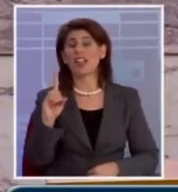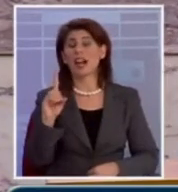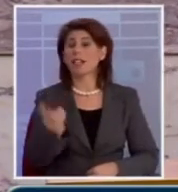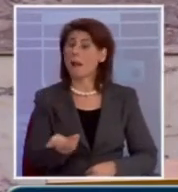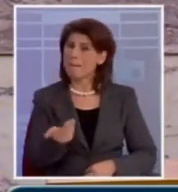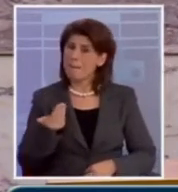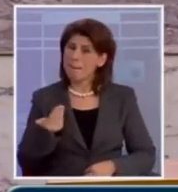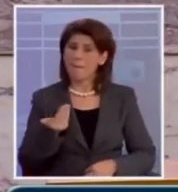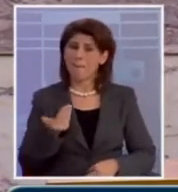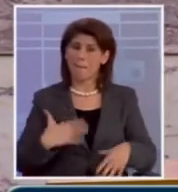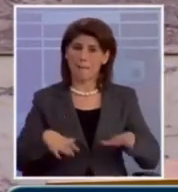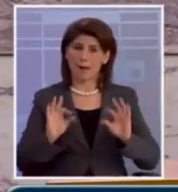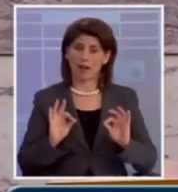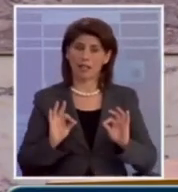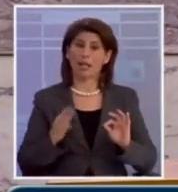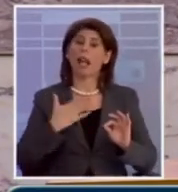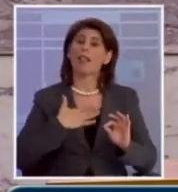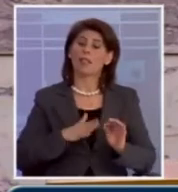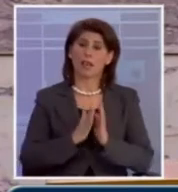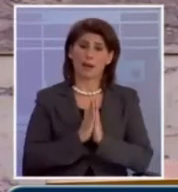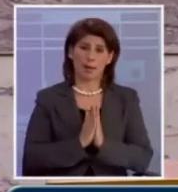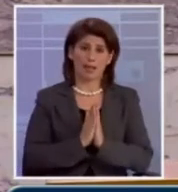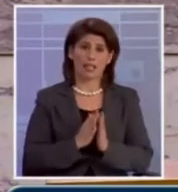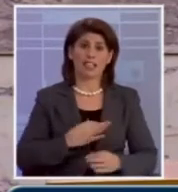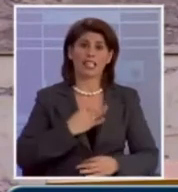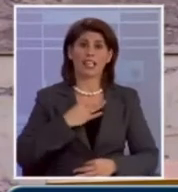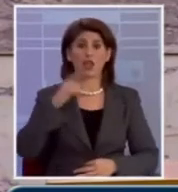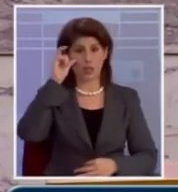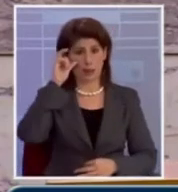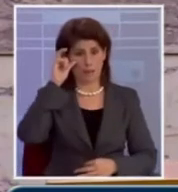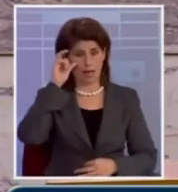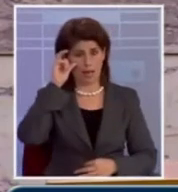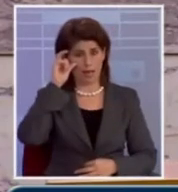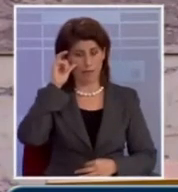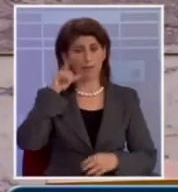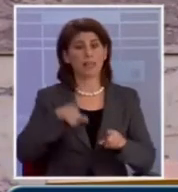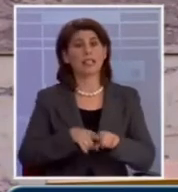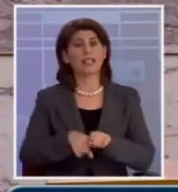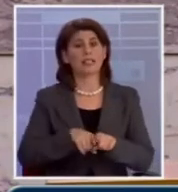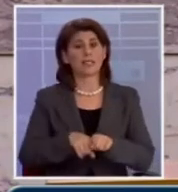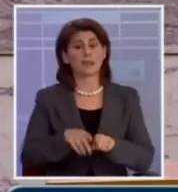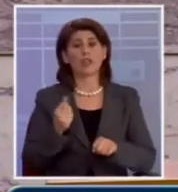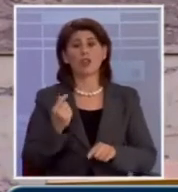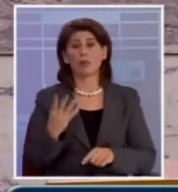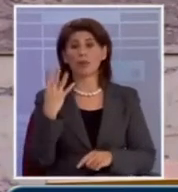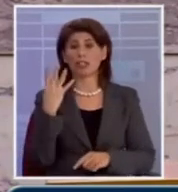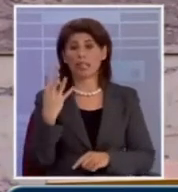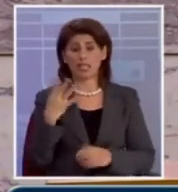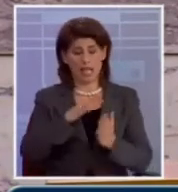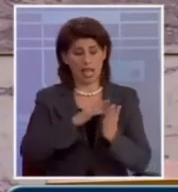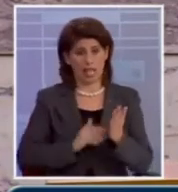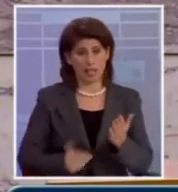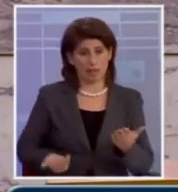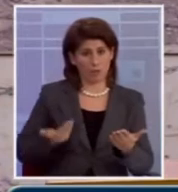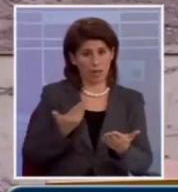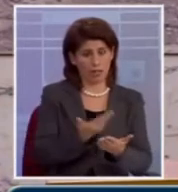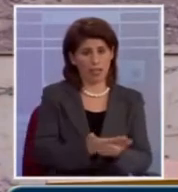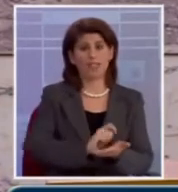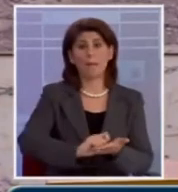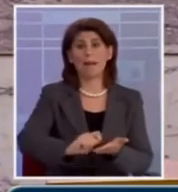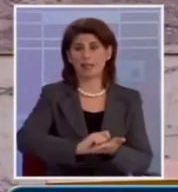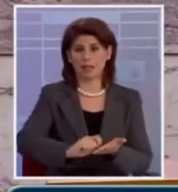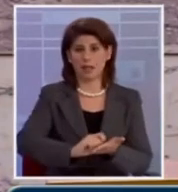δώσω το λόγο, θα ήθελα να παρακαλέσω τον κύριο Σαμαρά σε σχέση με το υπαριθμόν 4 έγγραφο που κατέθεσε για τα